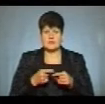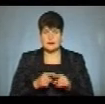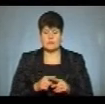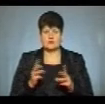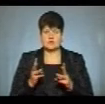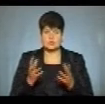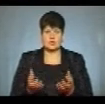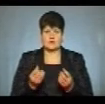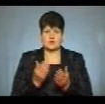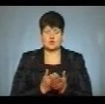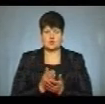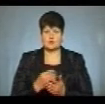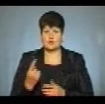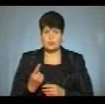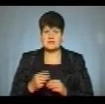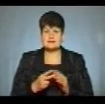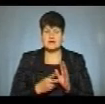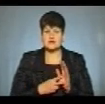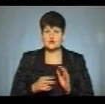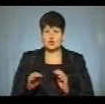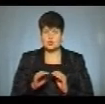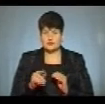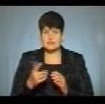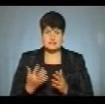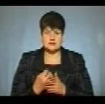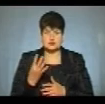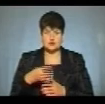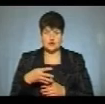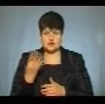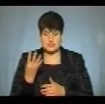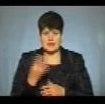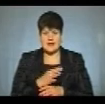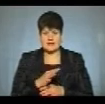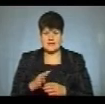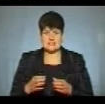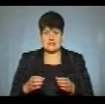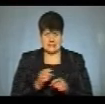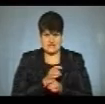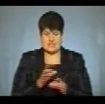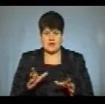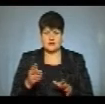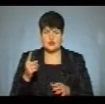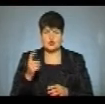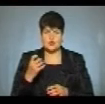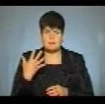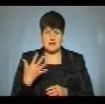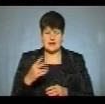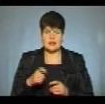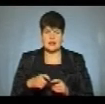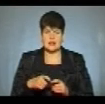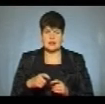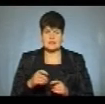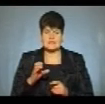пожежно-рятувальної служби області. 17 жовтня вони виявили 44 артилерійські снаряди калібром 105 мм часів